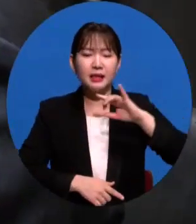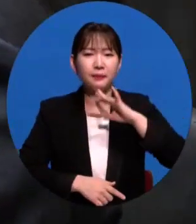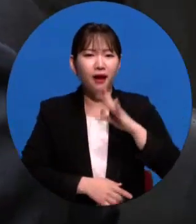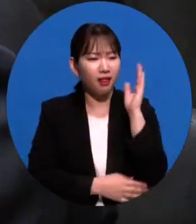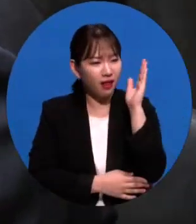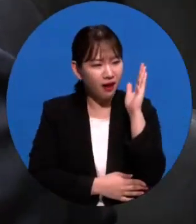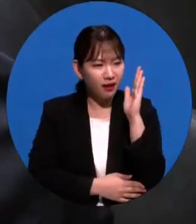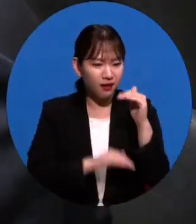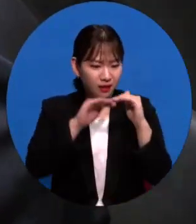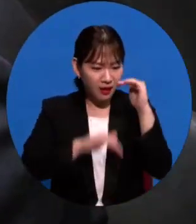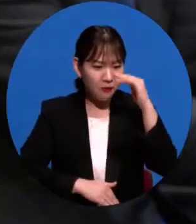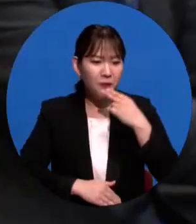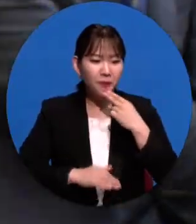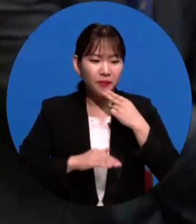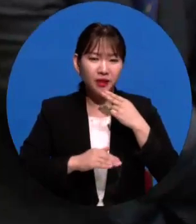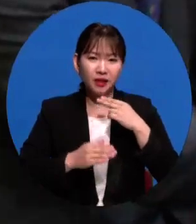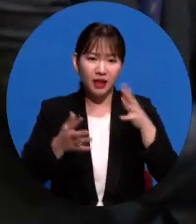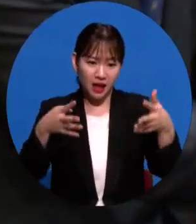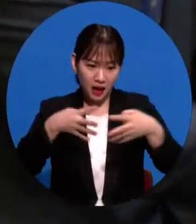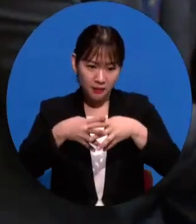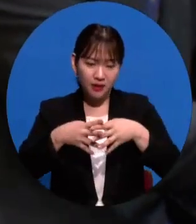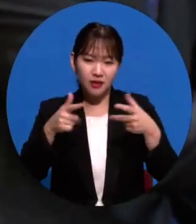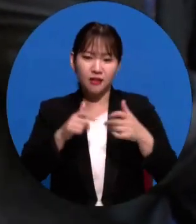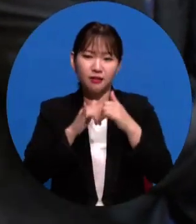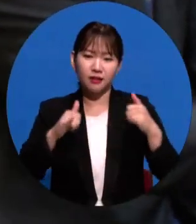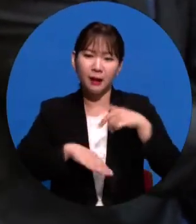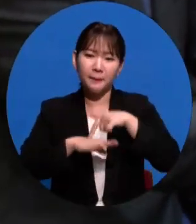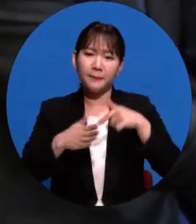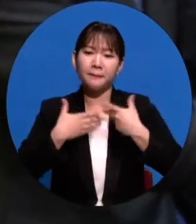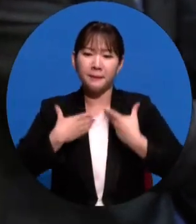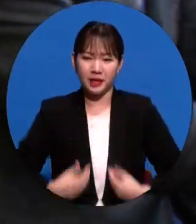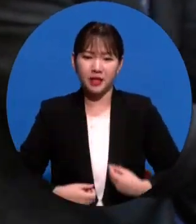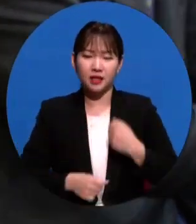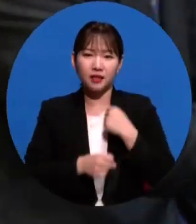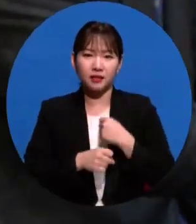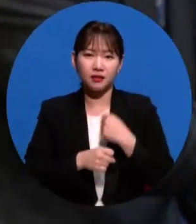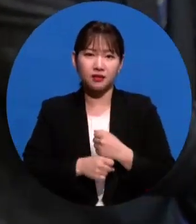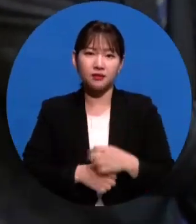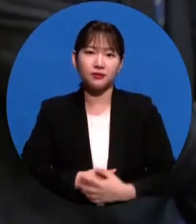없는 합의안은 지역민들만 허탈하게 만들었습니다. MBC 뉴스 김진선입니다.